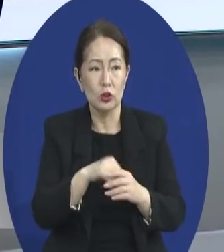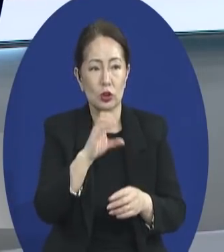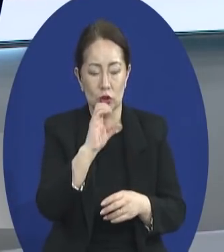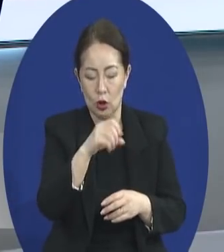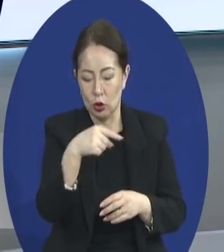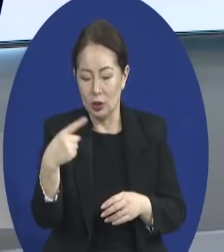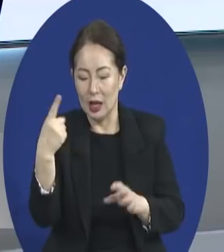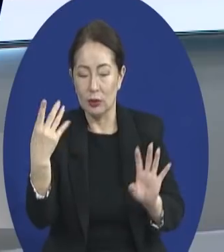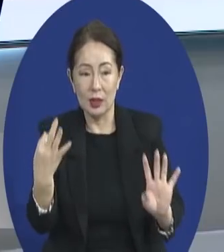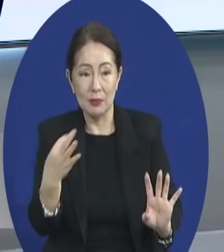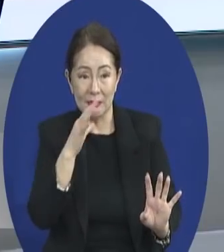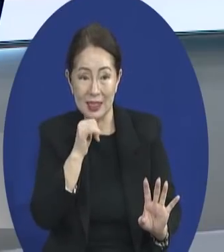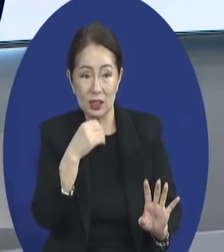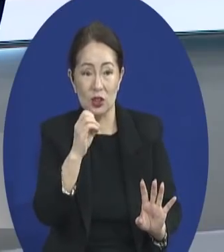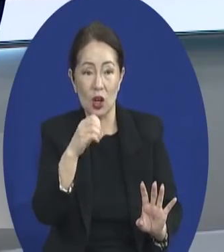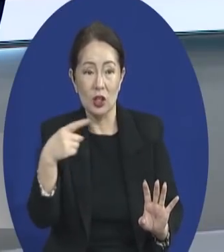0-18 насны хүүхдүүдэд